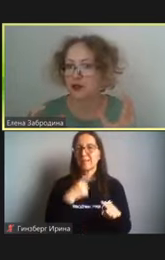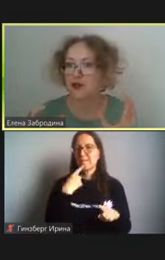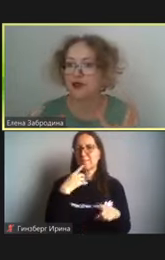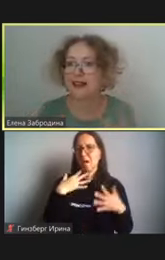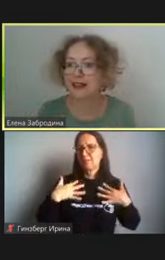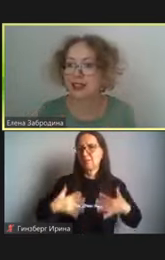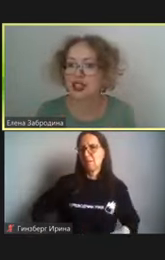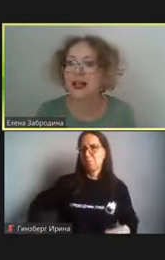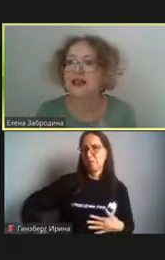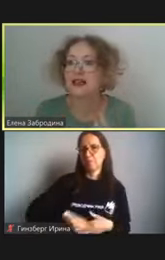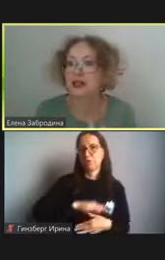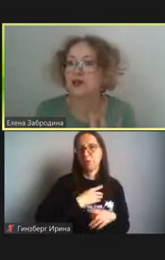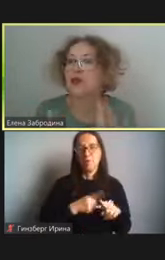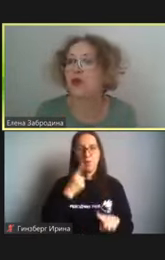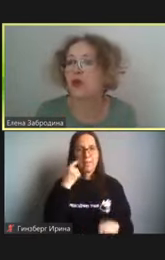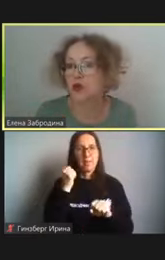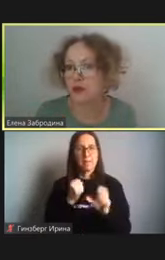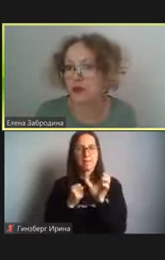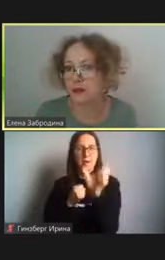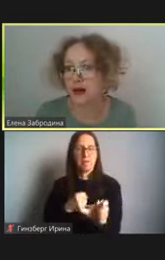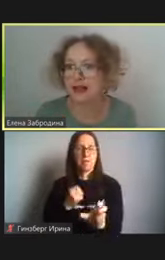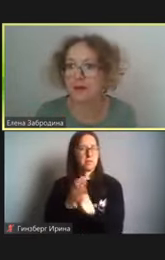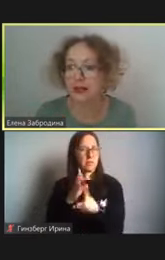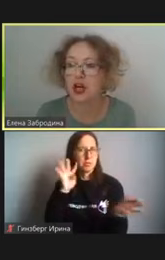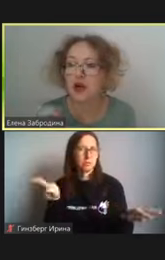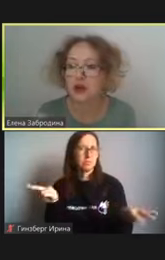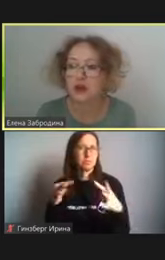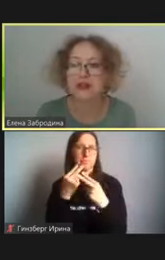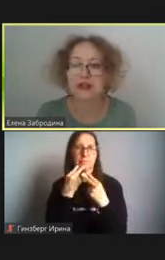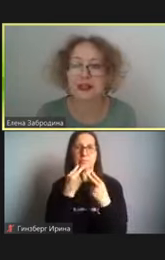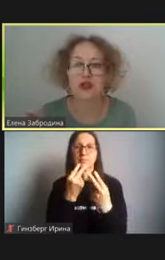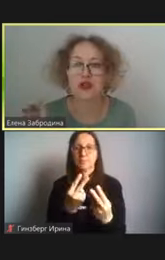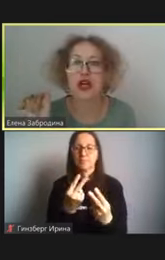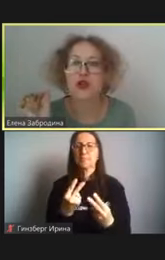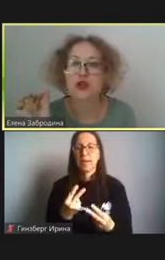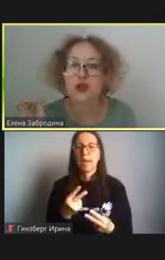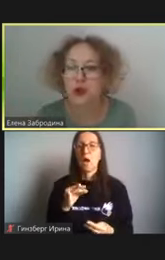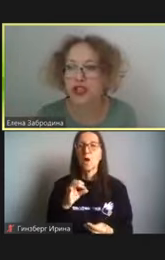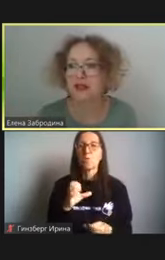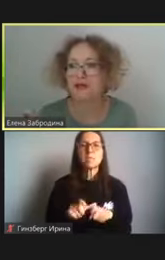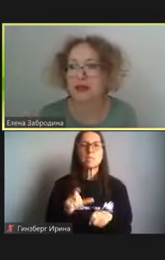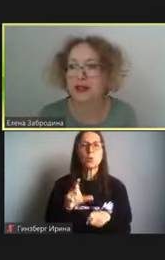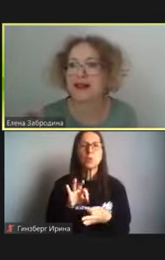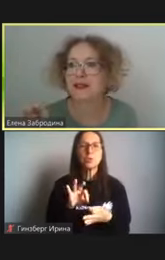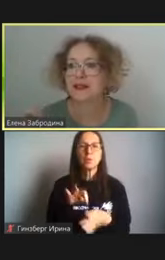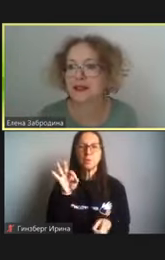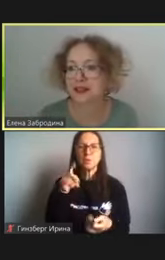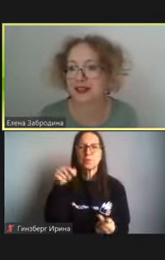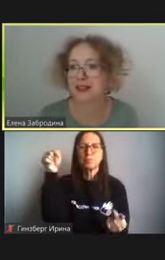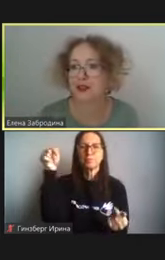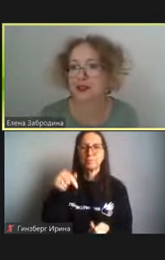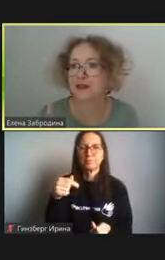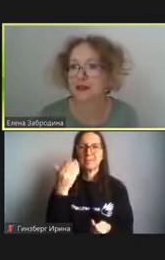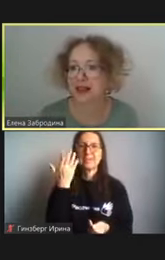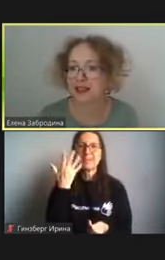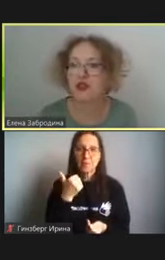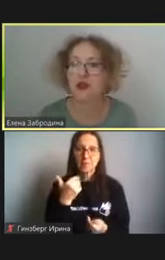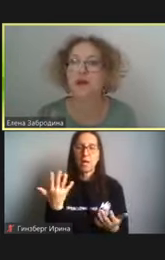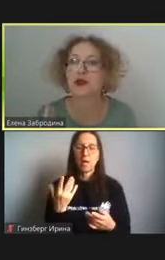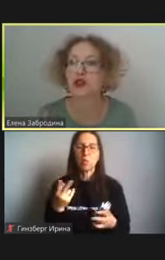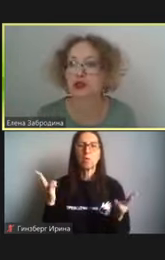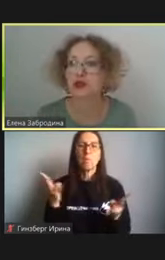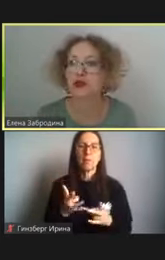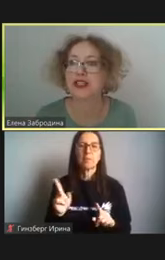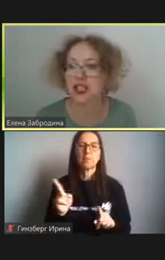яркая фигура, она, конечно, сразу приковывает внимание. Опять Рубенс здесь очень точно выбирает цвет, который необходим,